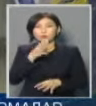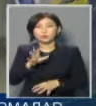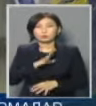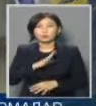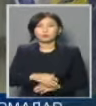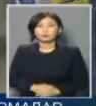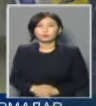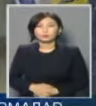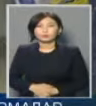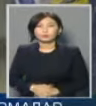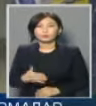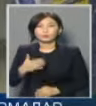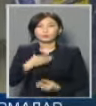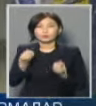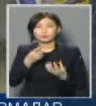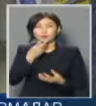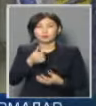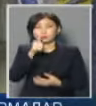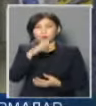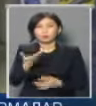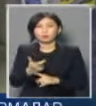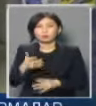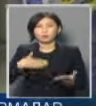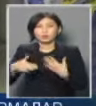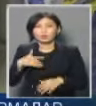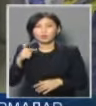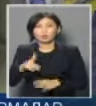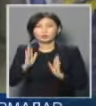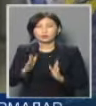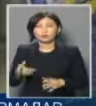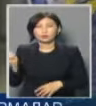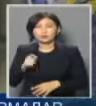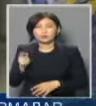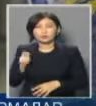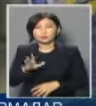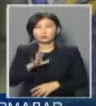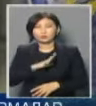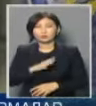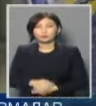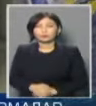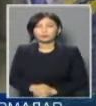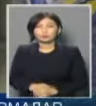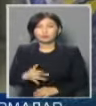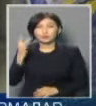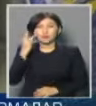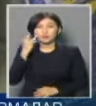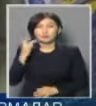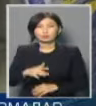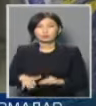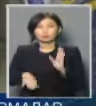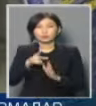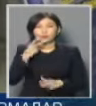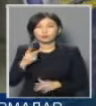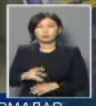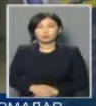болғандықтан біздер жай қарай алмаймыз. Өте қуаныштымыз. Атырауға тек келе берсін дейміз. Әрдайым биіктерден